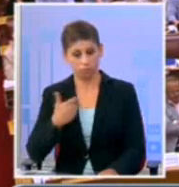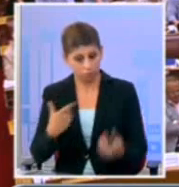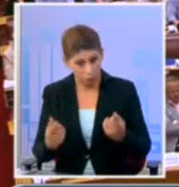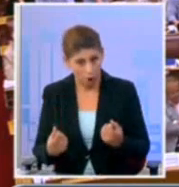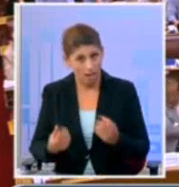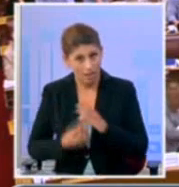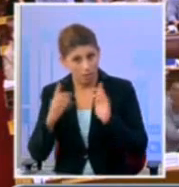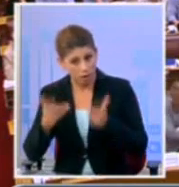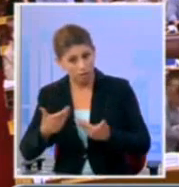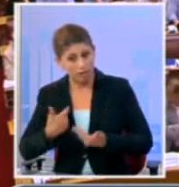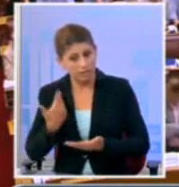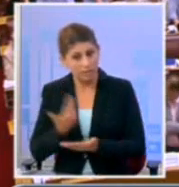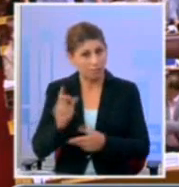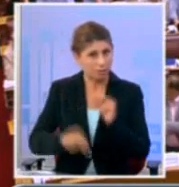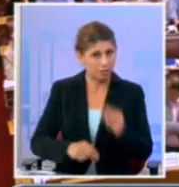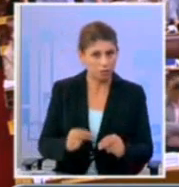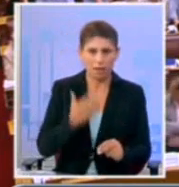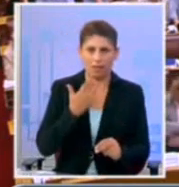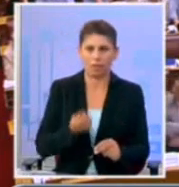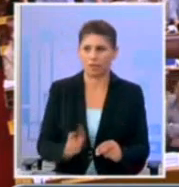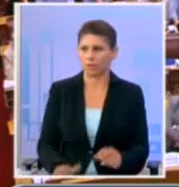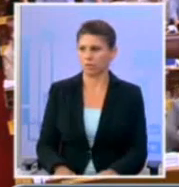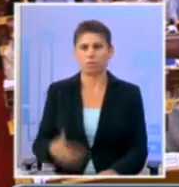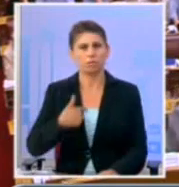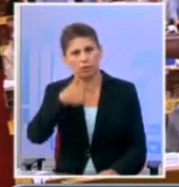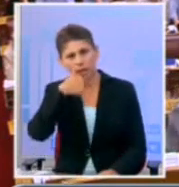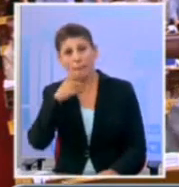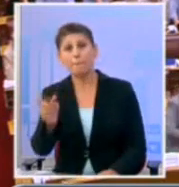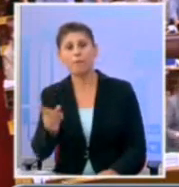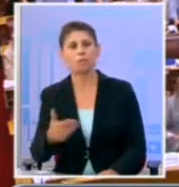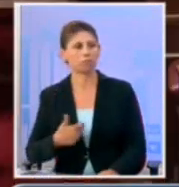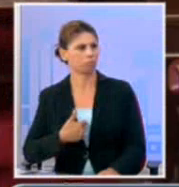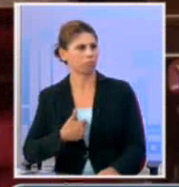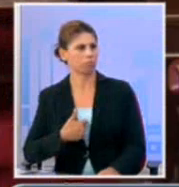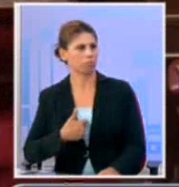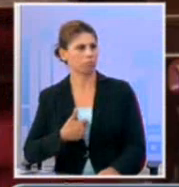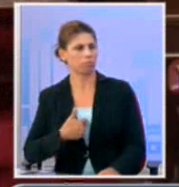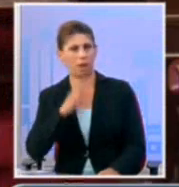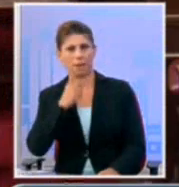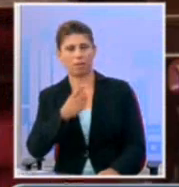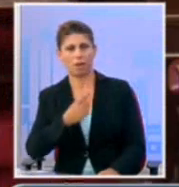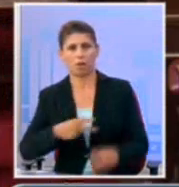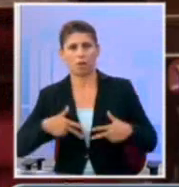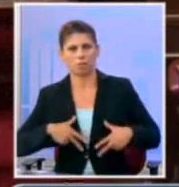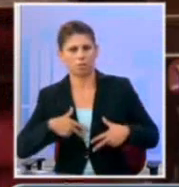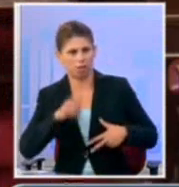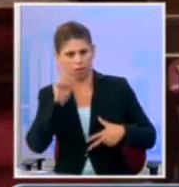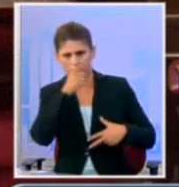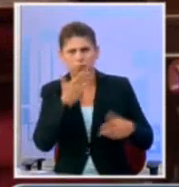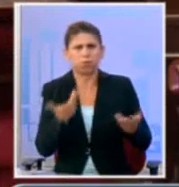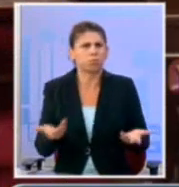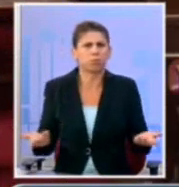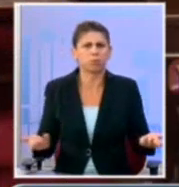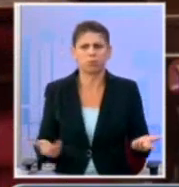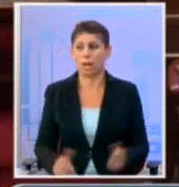Κύριε Υπουργέ, θα είστε πιο σεμνός. Τι ήμουν, πού ήταν. Δεν θα μας προκαλείτε. Πού ήταν η ΕΕ. Εάν μας προκαλέσετε, θα απαντήσουμε